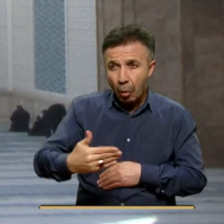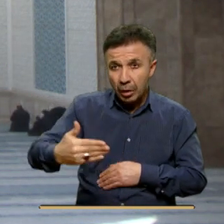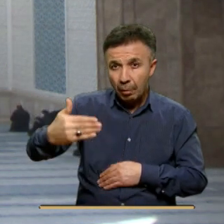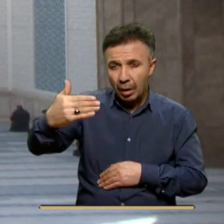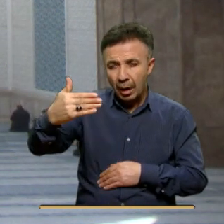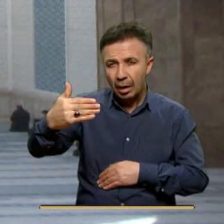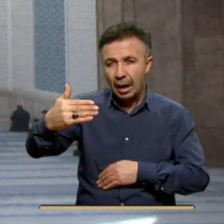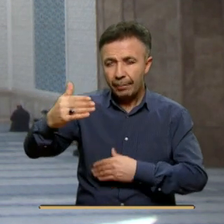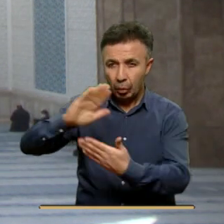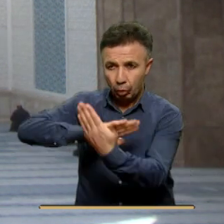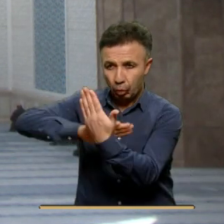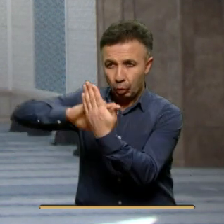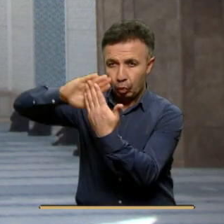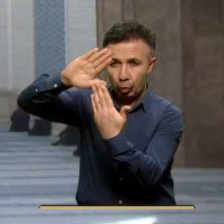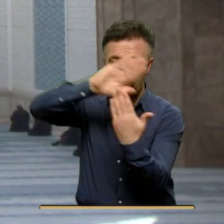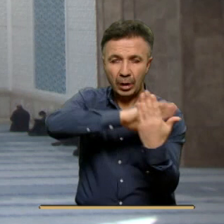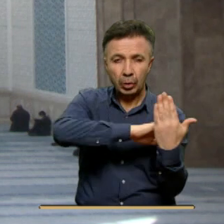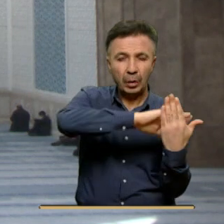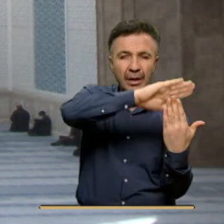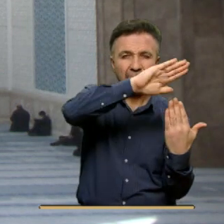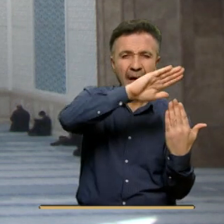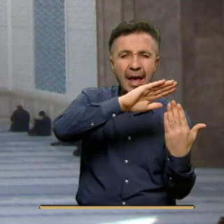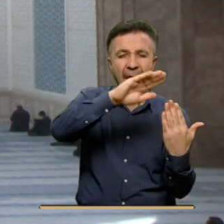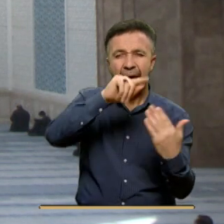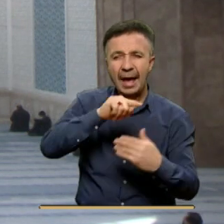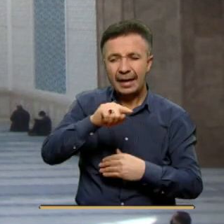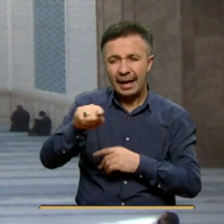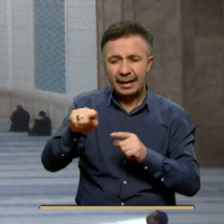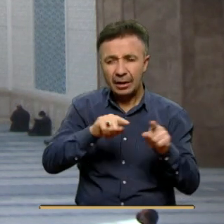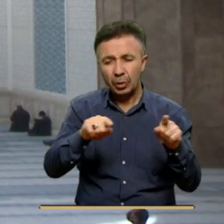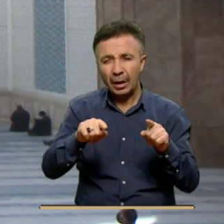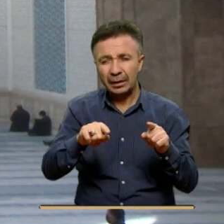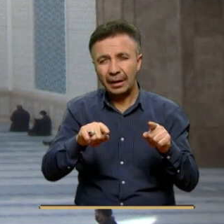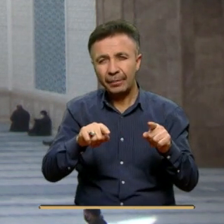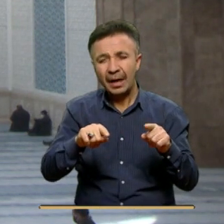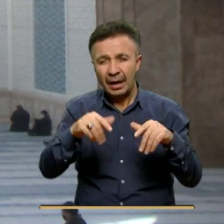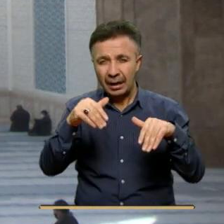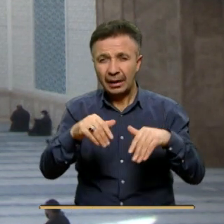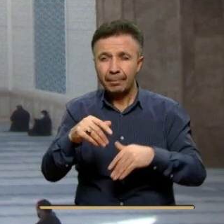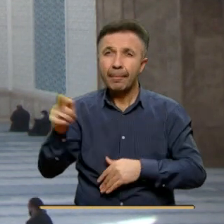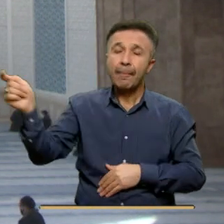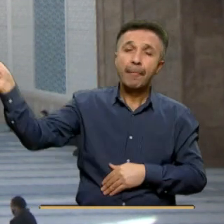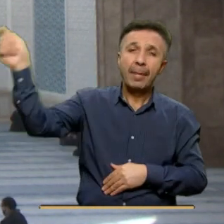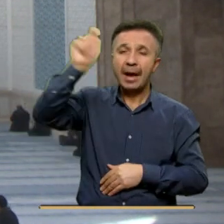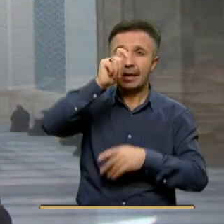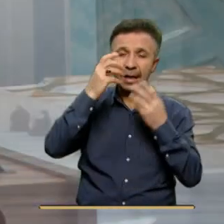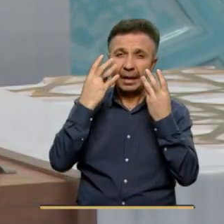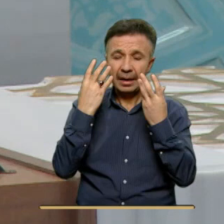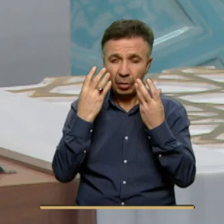da yerlere kadar sarkmış, asılı perdeleri bulunan açık